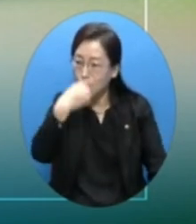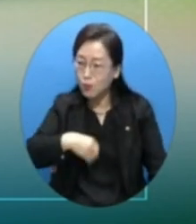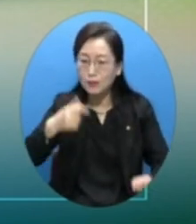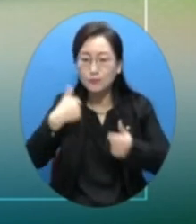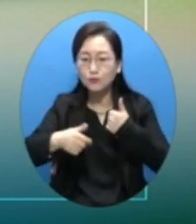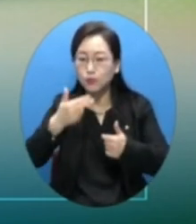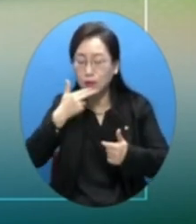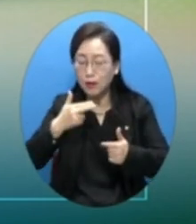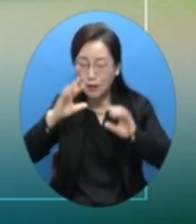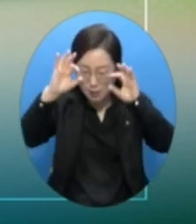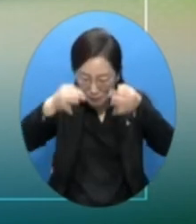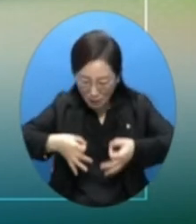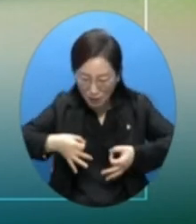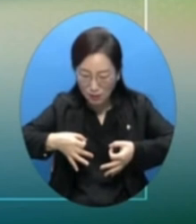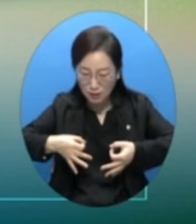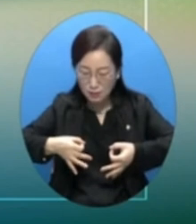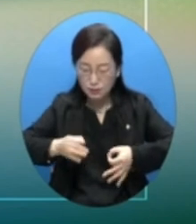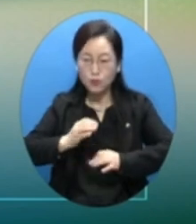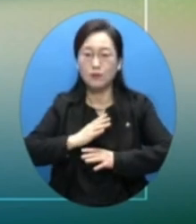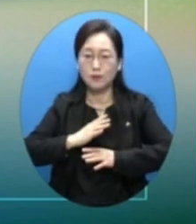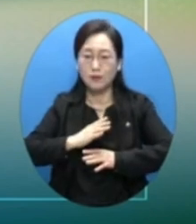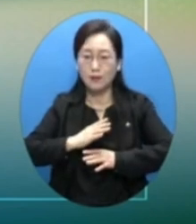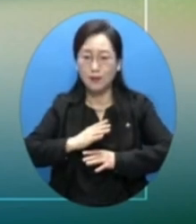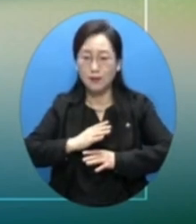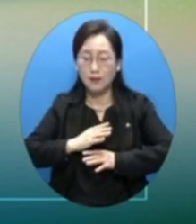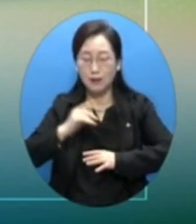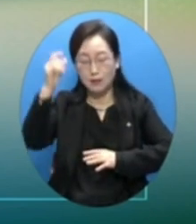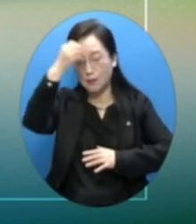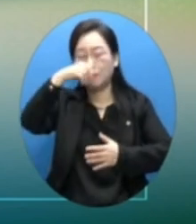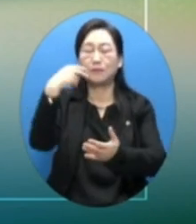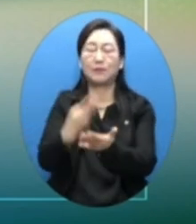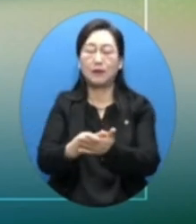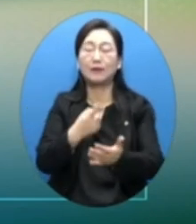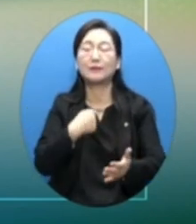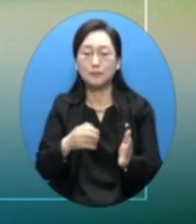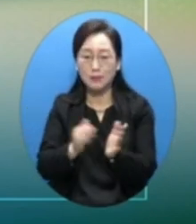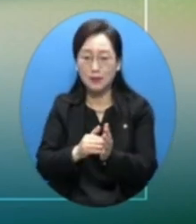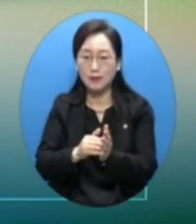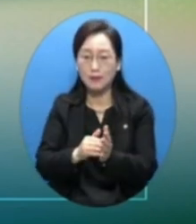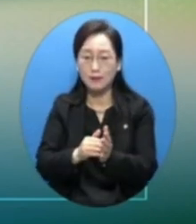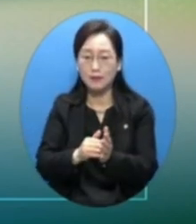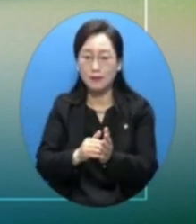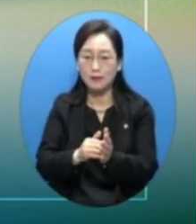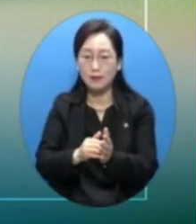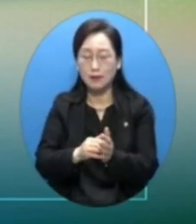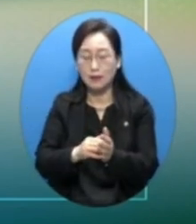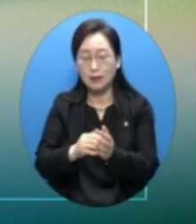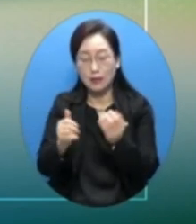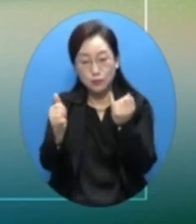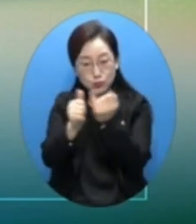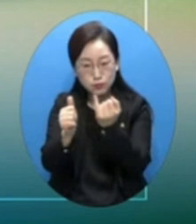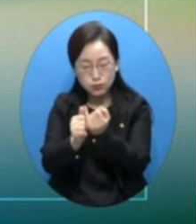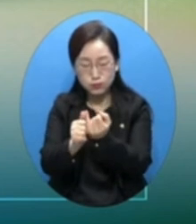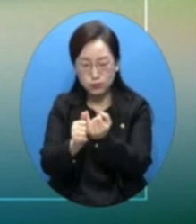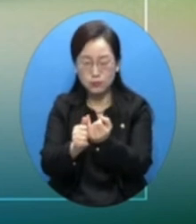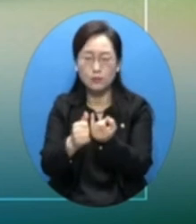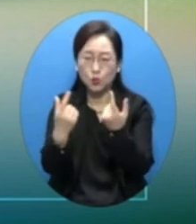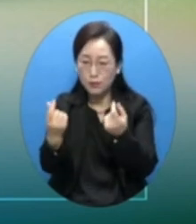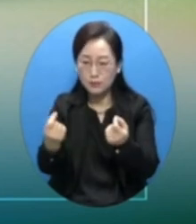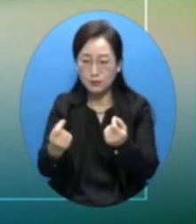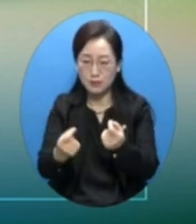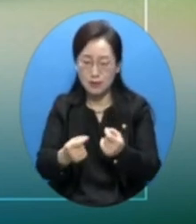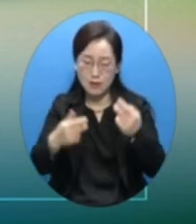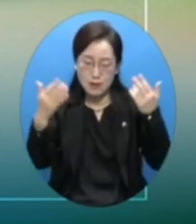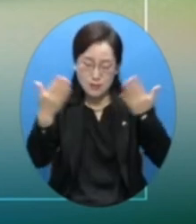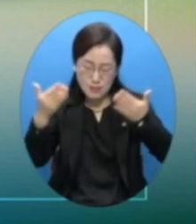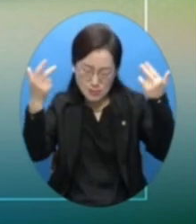사역하는 자전을 보고 놀랐습니다 심지어 쓰러지기까지 했습니다 남미가 남편과 저는 일 중독 상태 있던